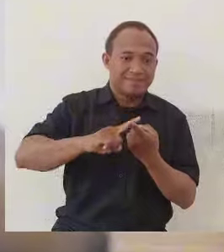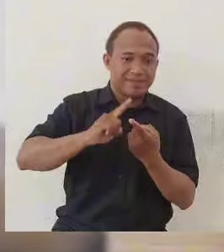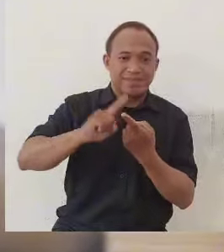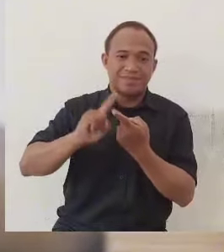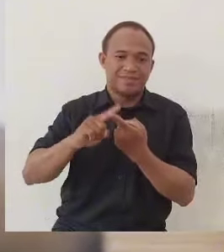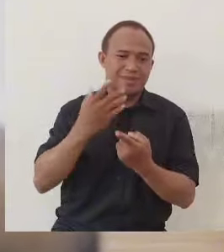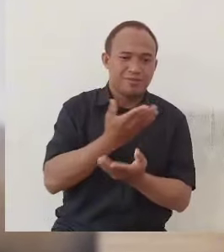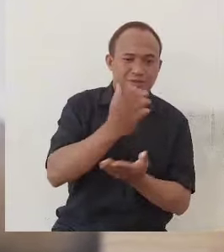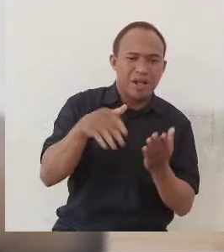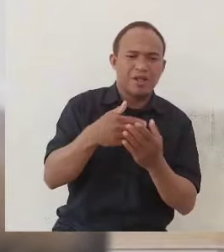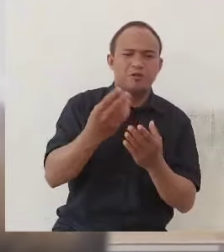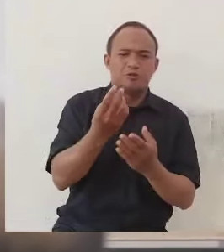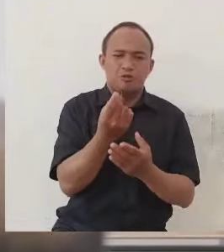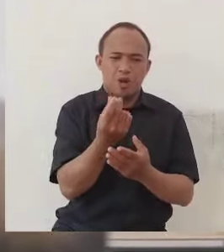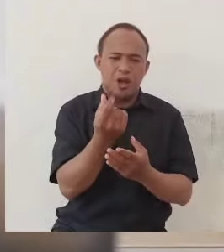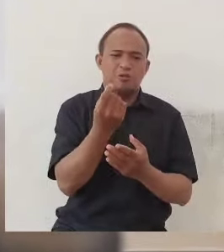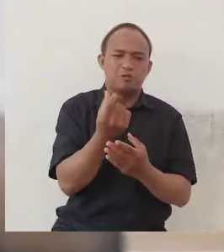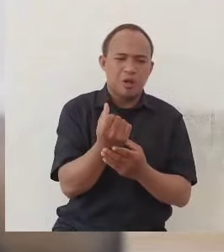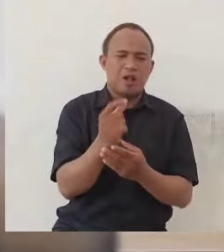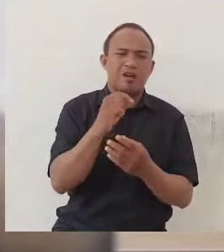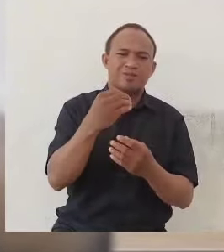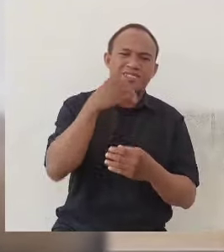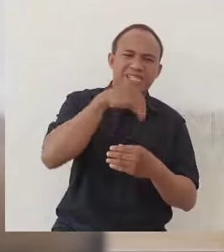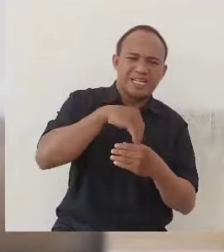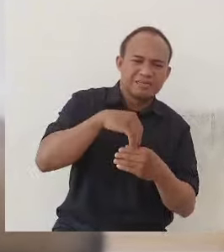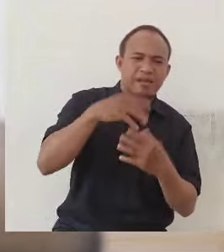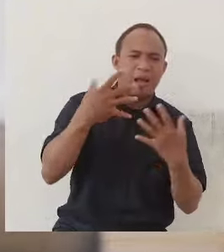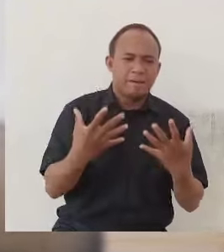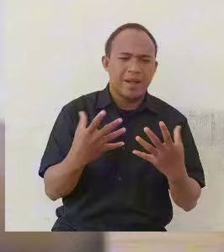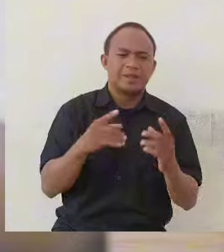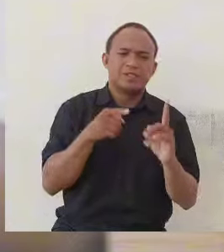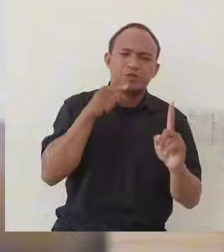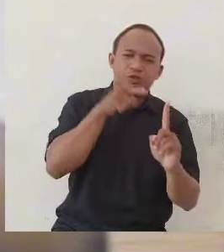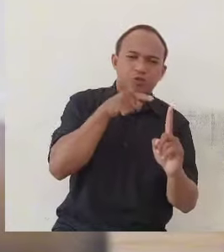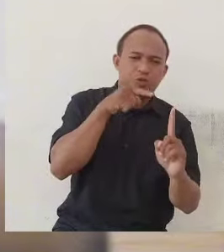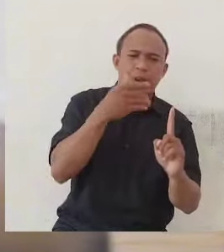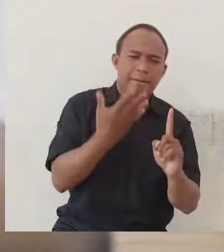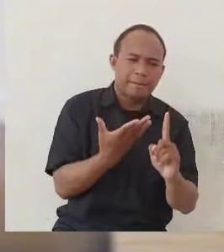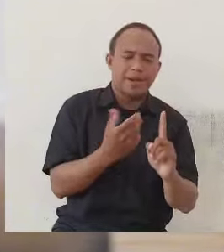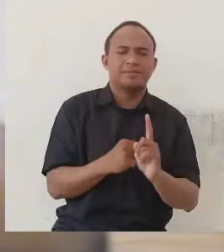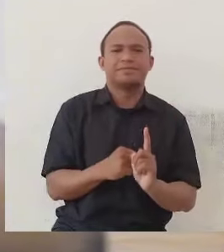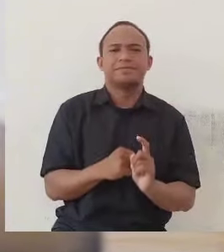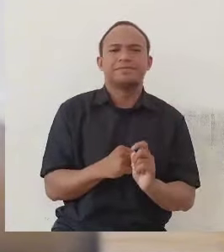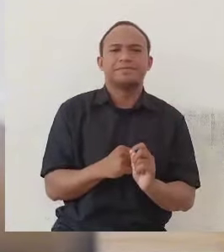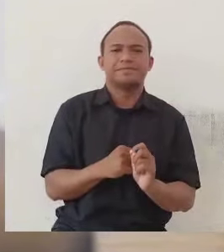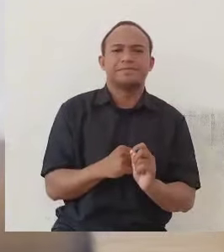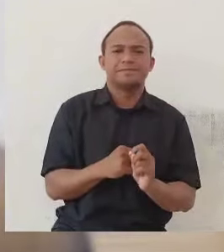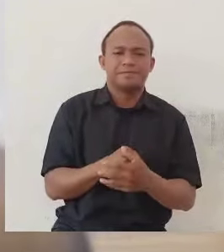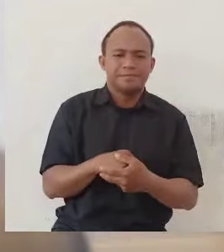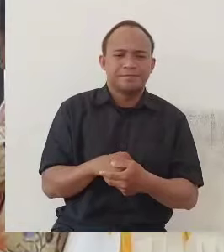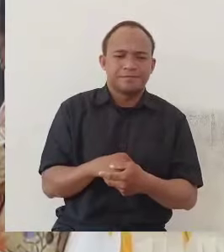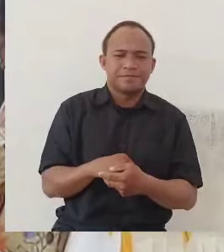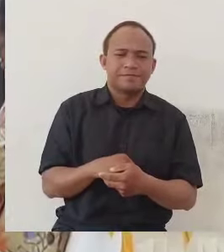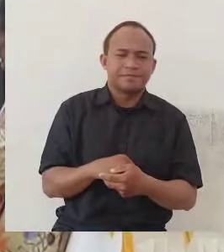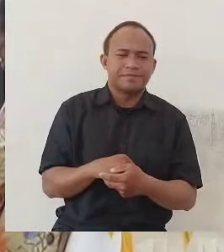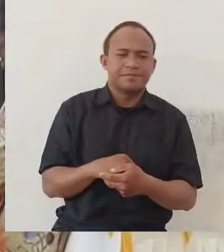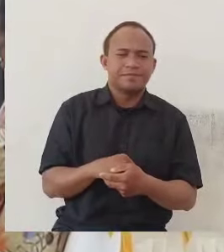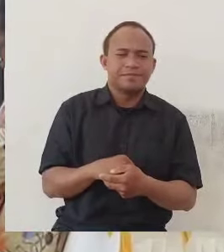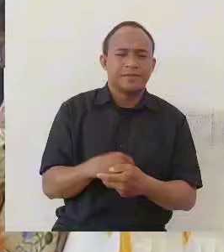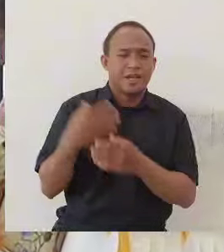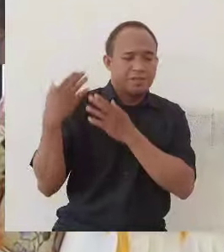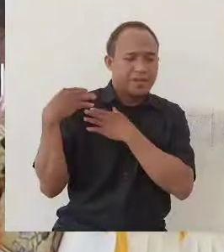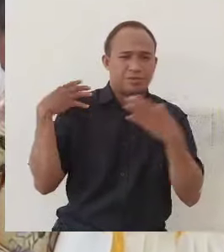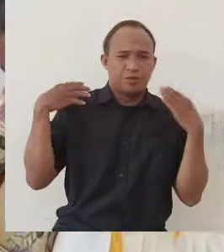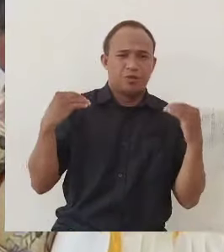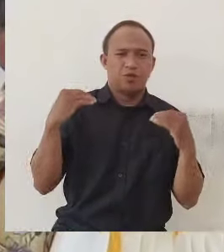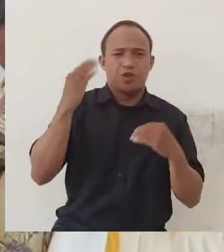dapat menyekat seluruh buang-buang yang berpotensi menimbulkan korupsi. Sementara itu,